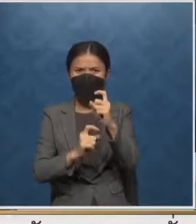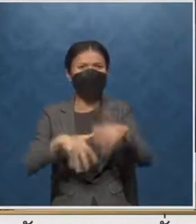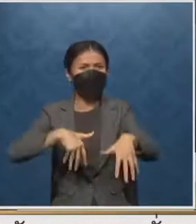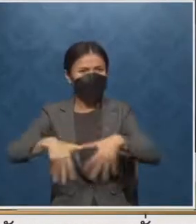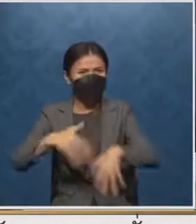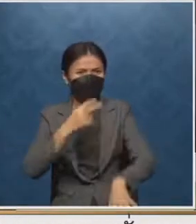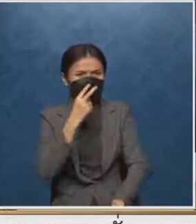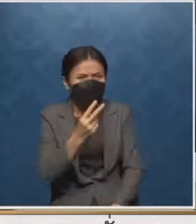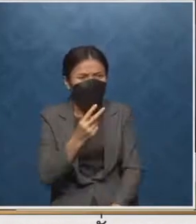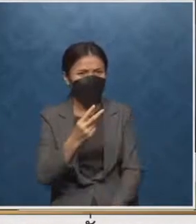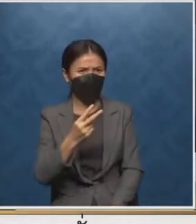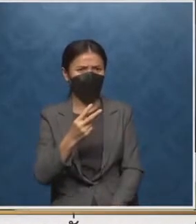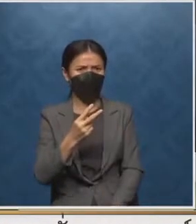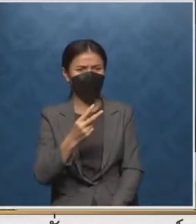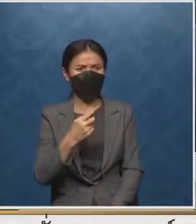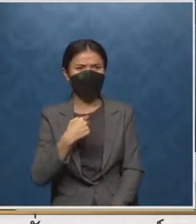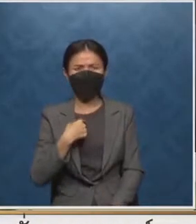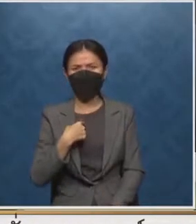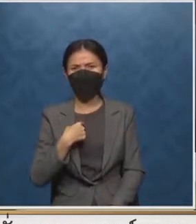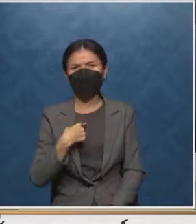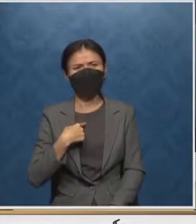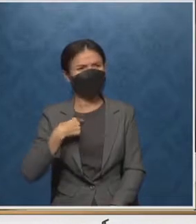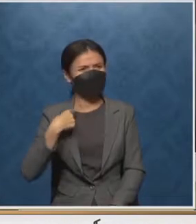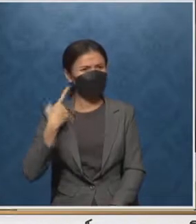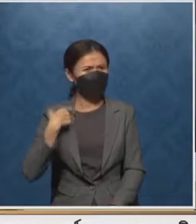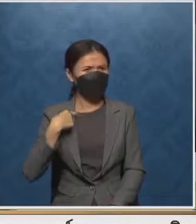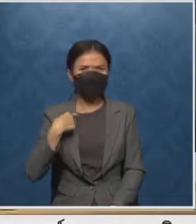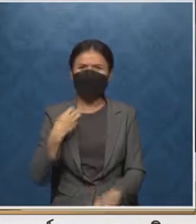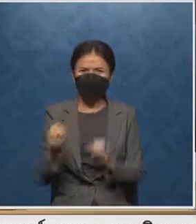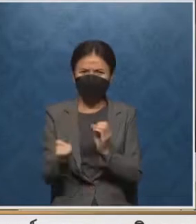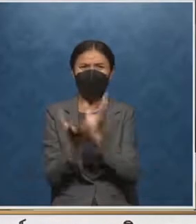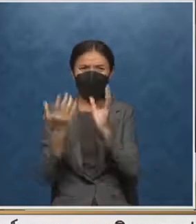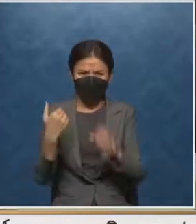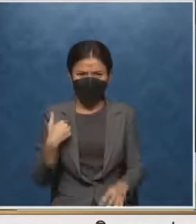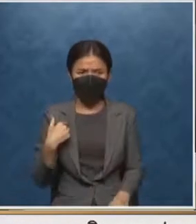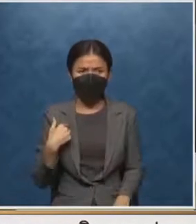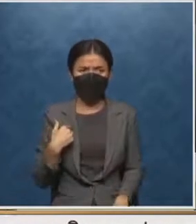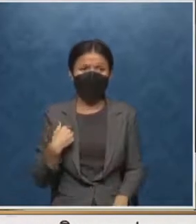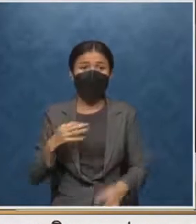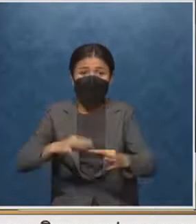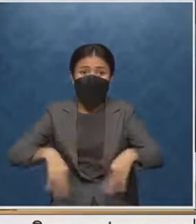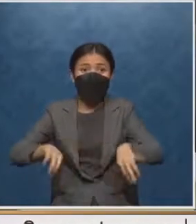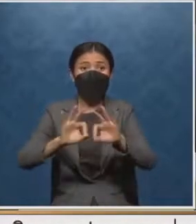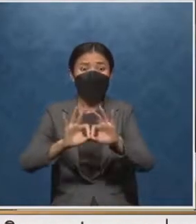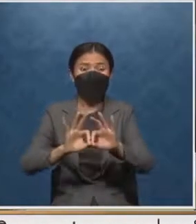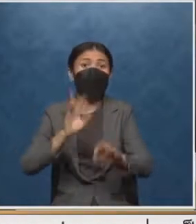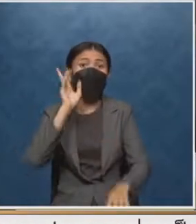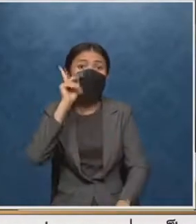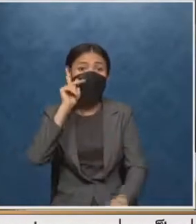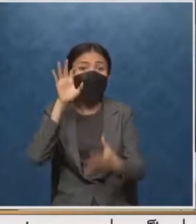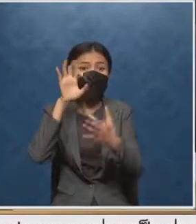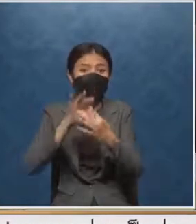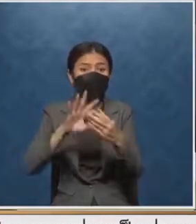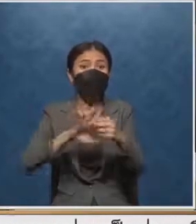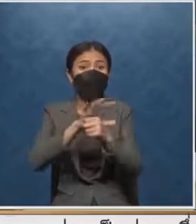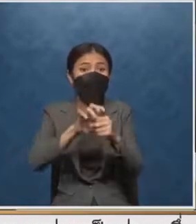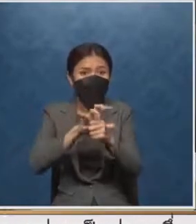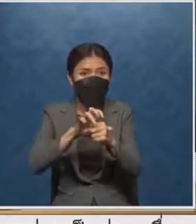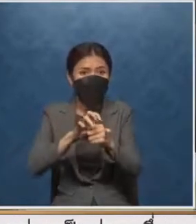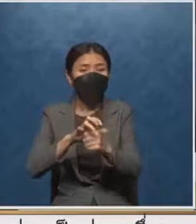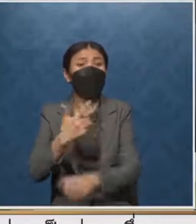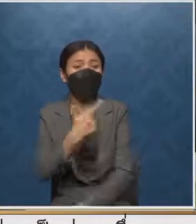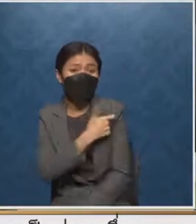นก็คือเรื่องของการระบาดของโรคอุบัติใหม่โควิด-19และกับเรื่องของวัคซีนน